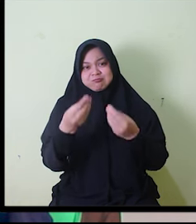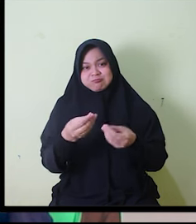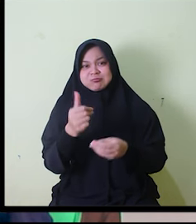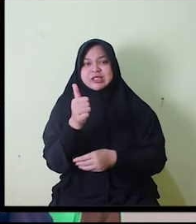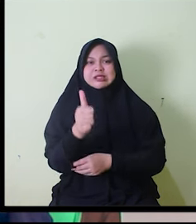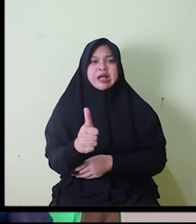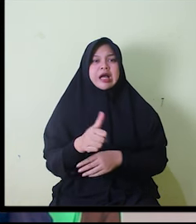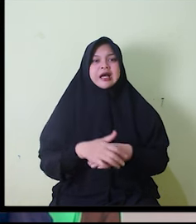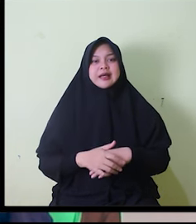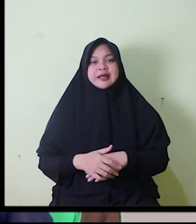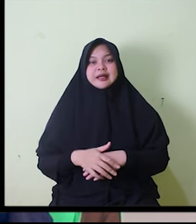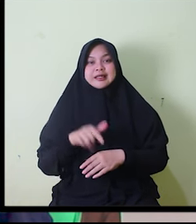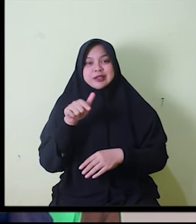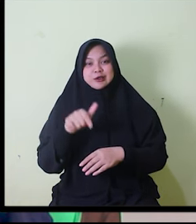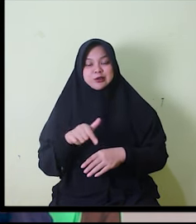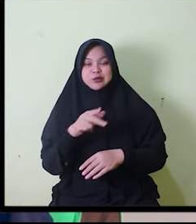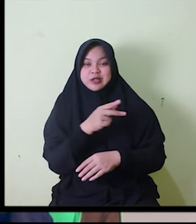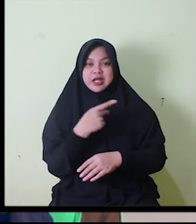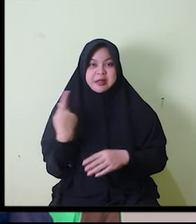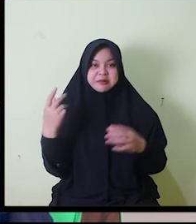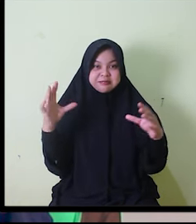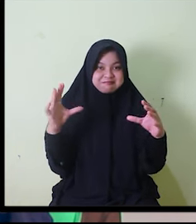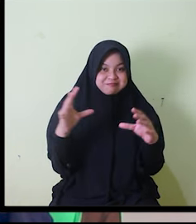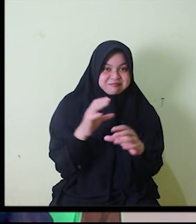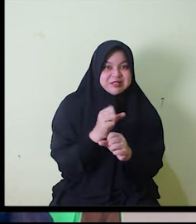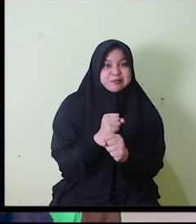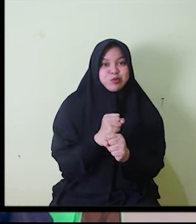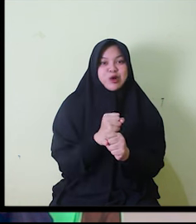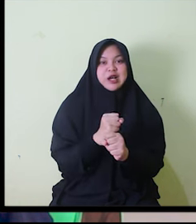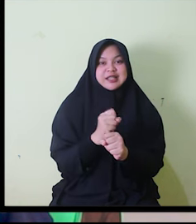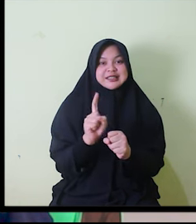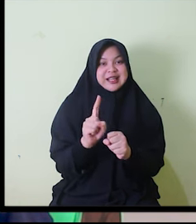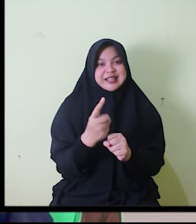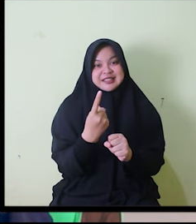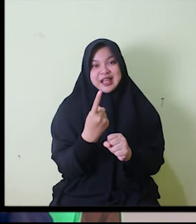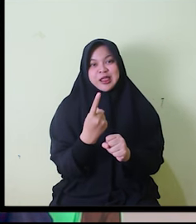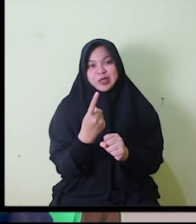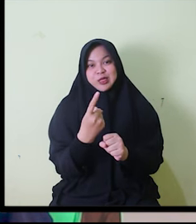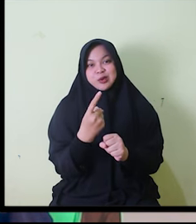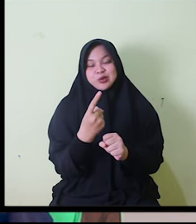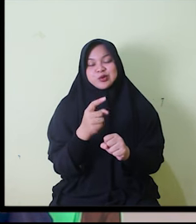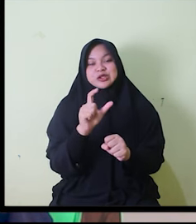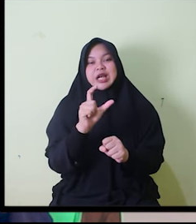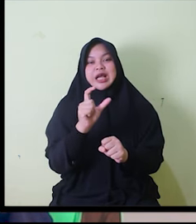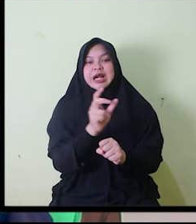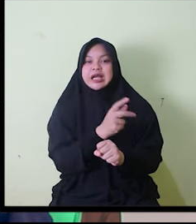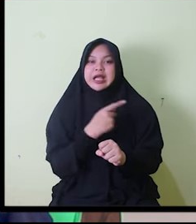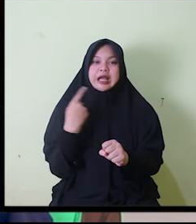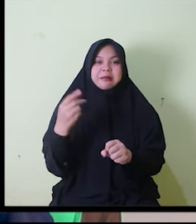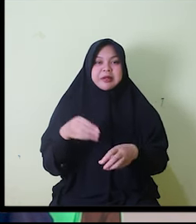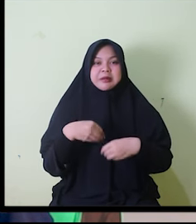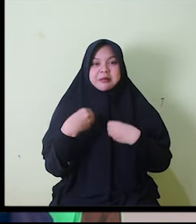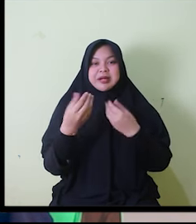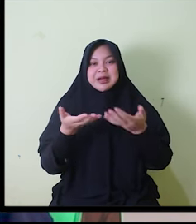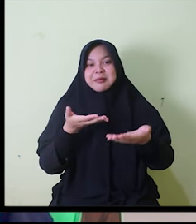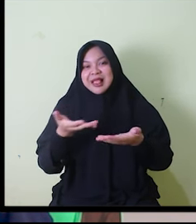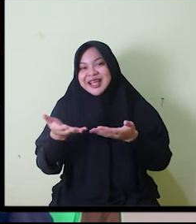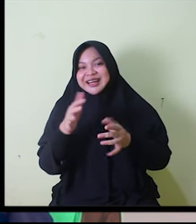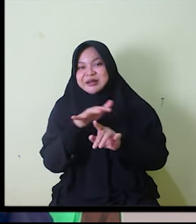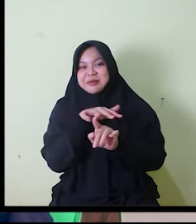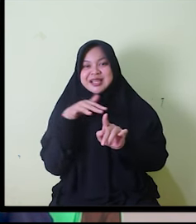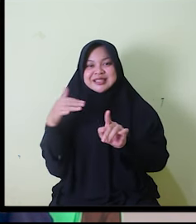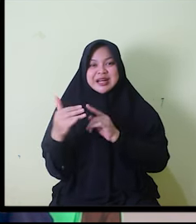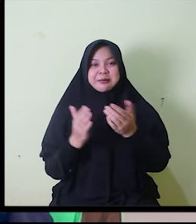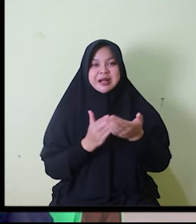bahwasanya ee salah satu alternatif atau taktik Kami adalah memberikan sebuah pelayanan kepada masyarakat